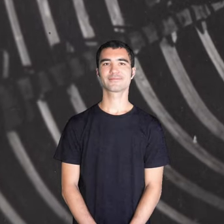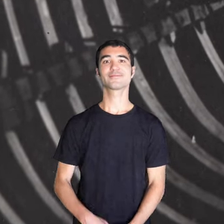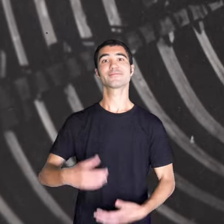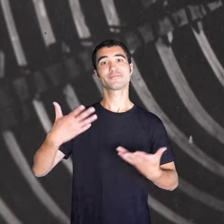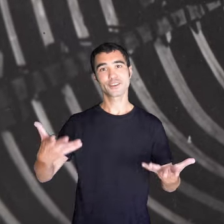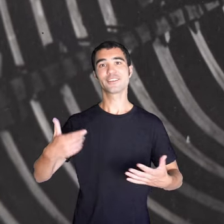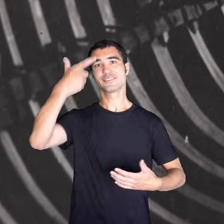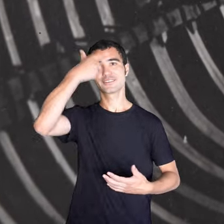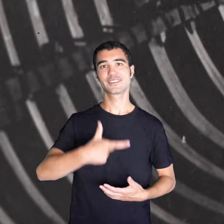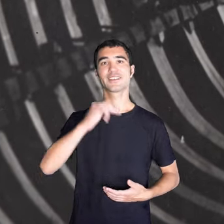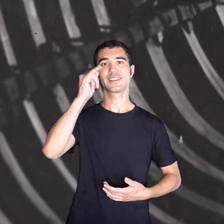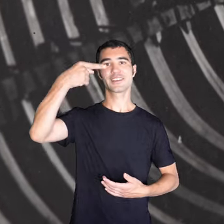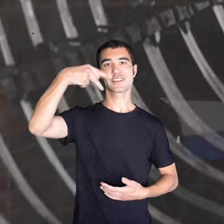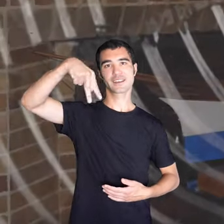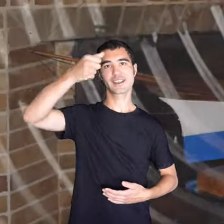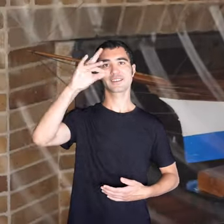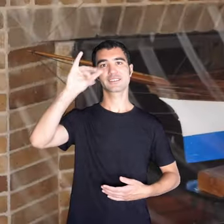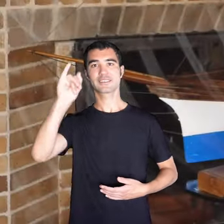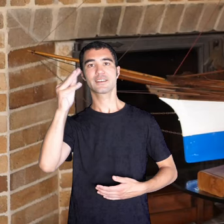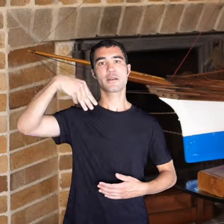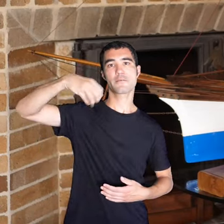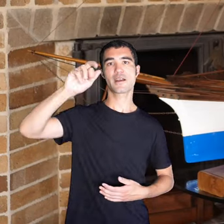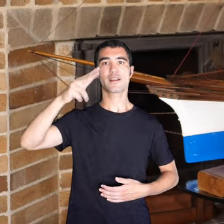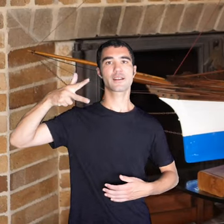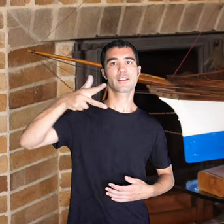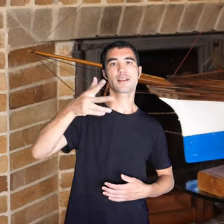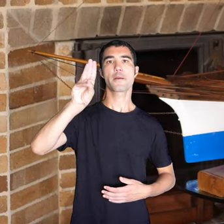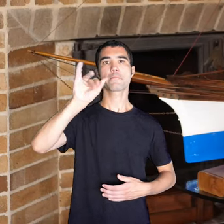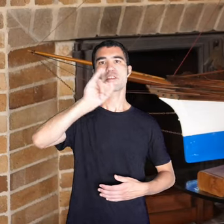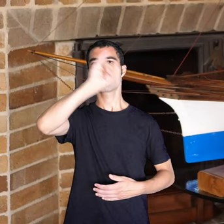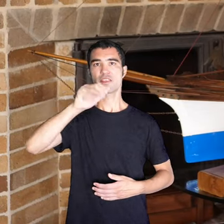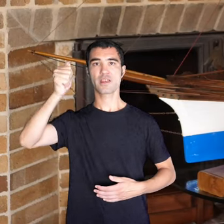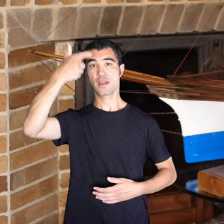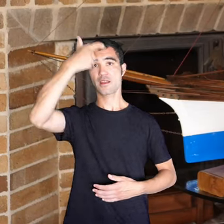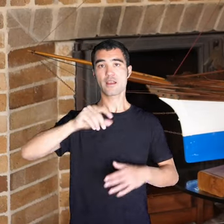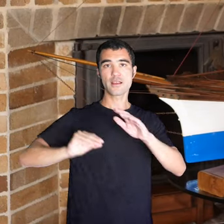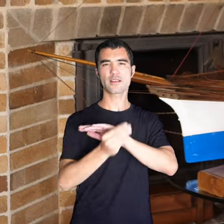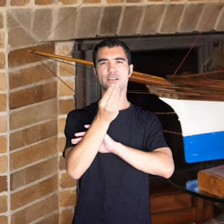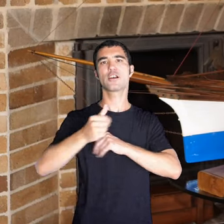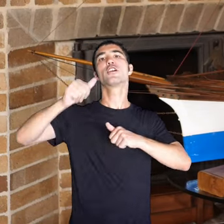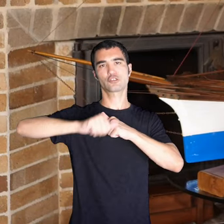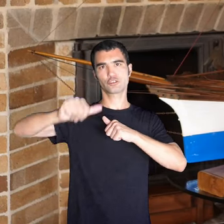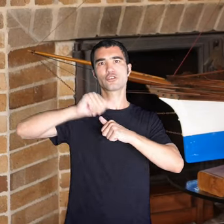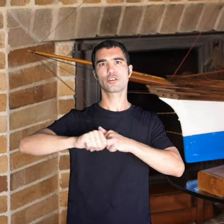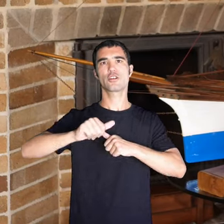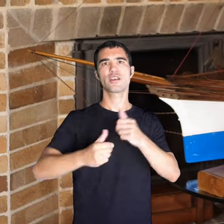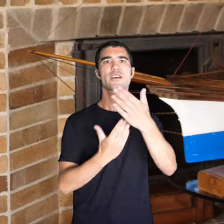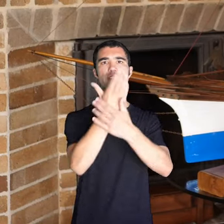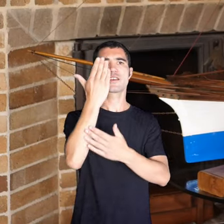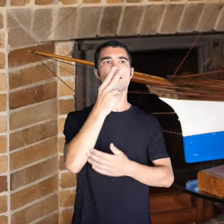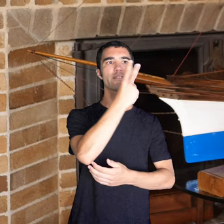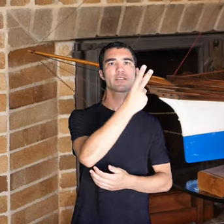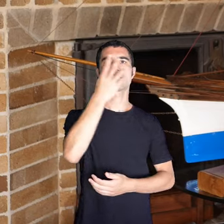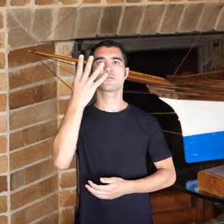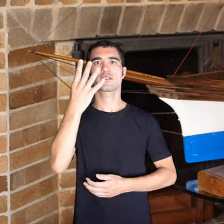Bueno, jo som Ignasi Marc Pisà i vaig néixer a Solla dia 24